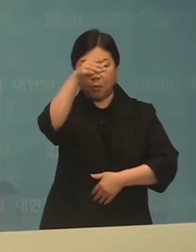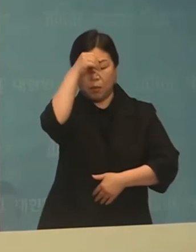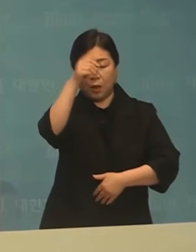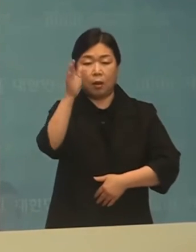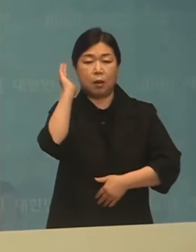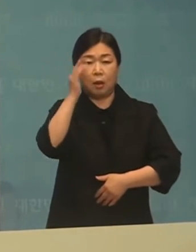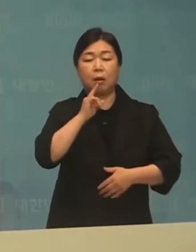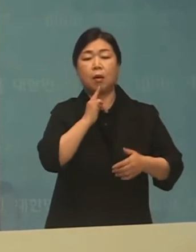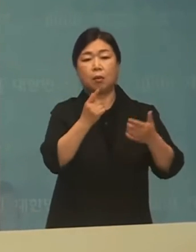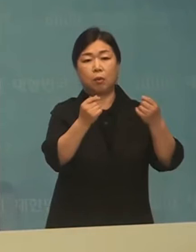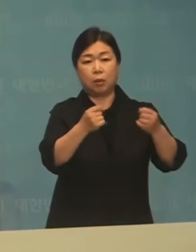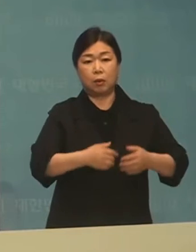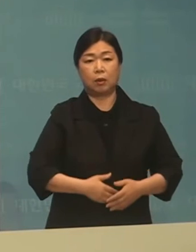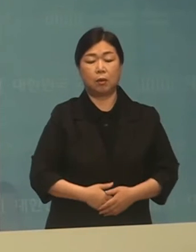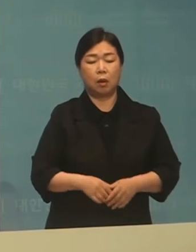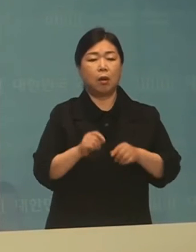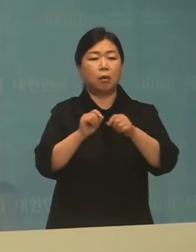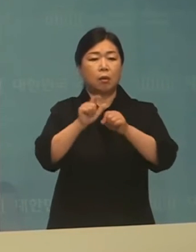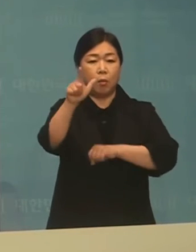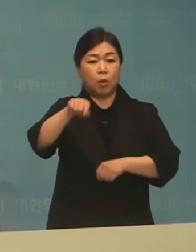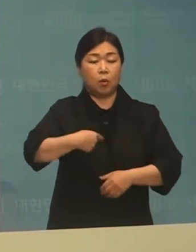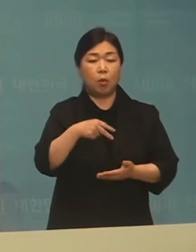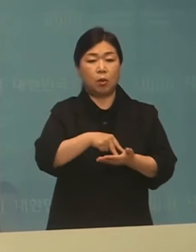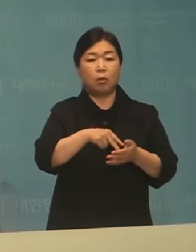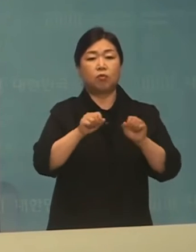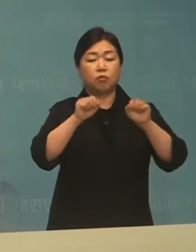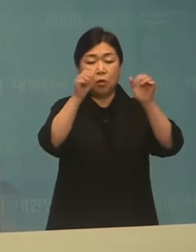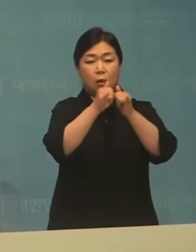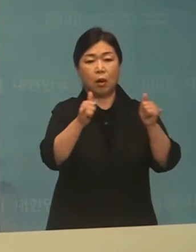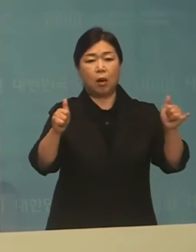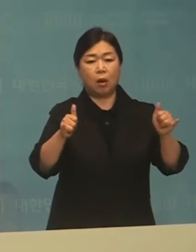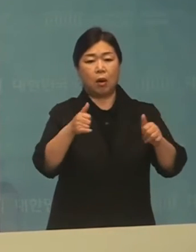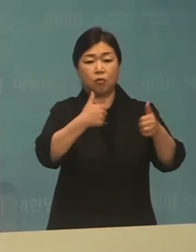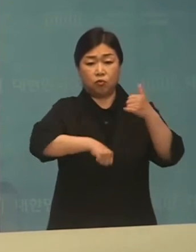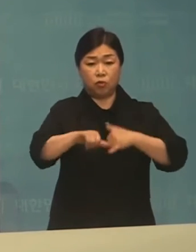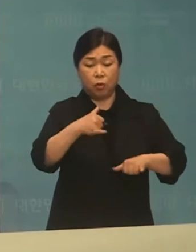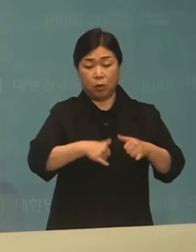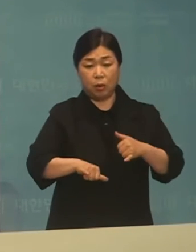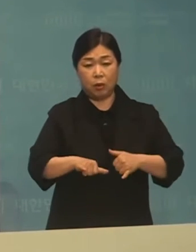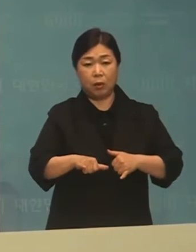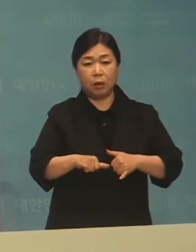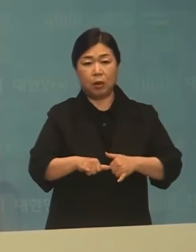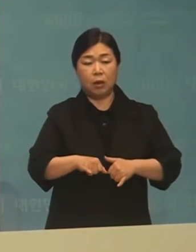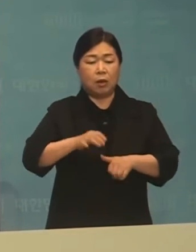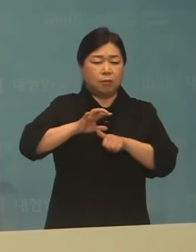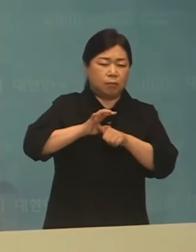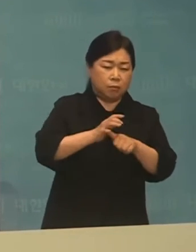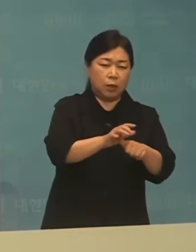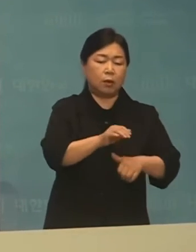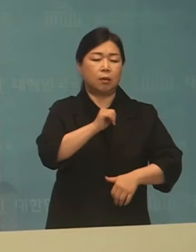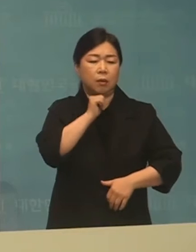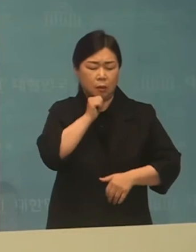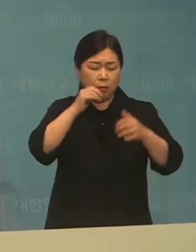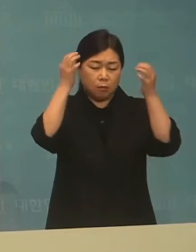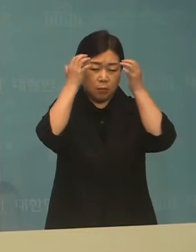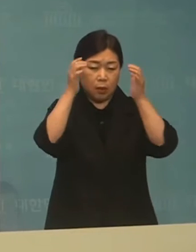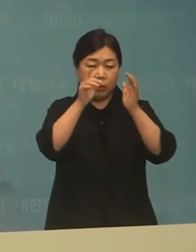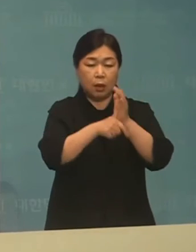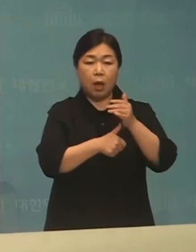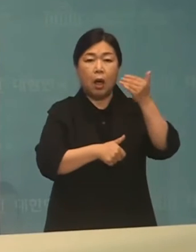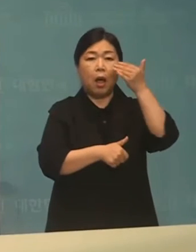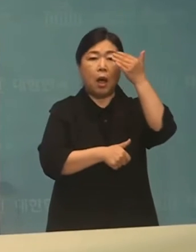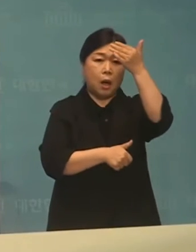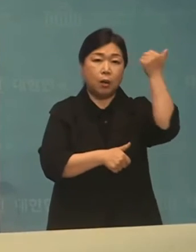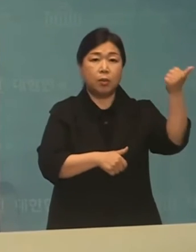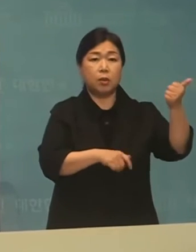대부분의 독립운동가 후손들이 탄압과 가난으로 허덕일 때 할아버지를 팔아 호위호시가